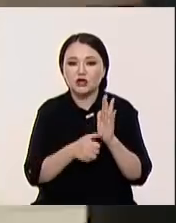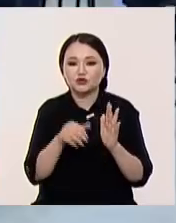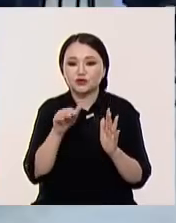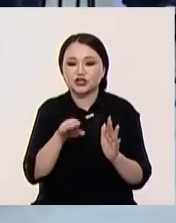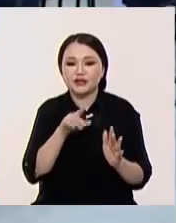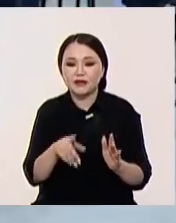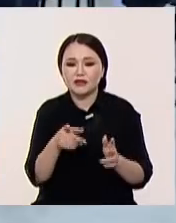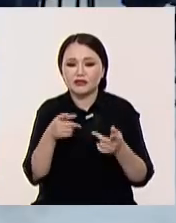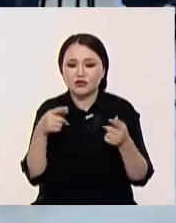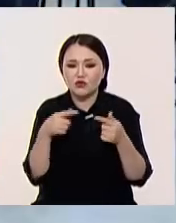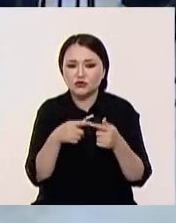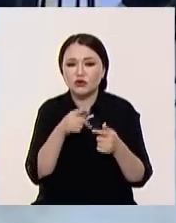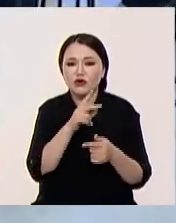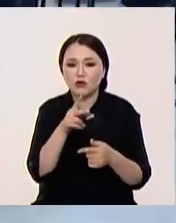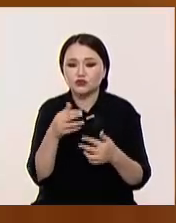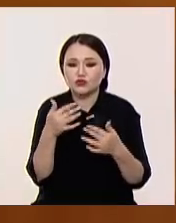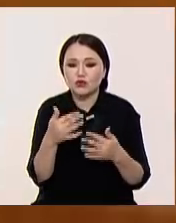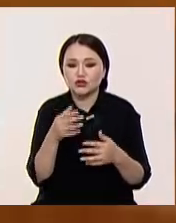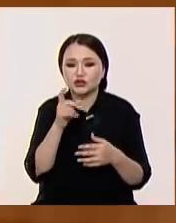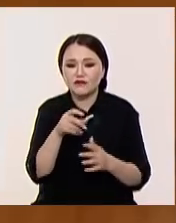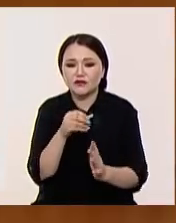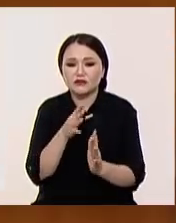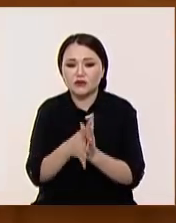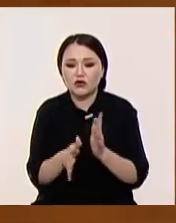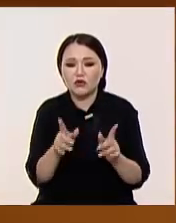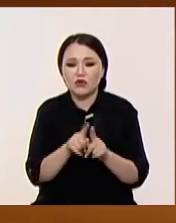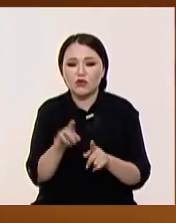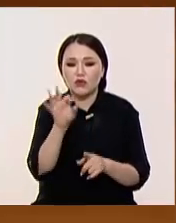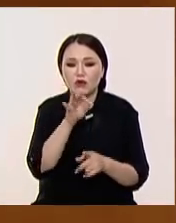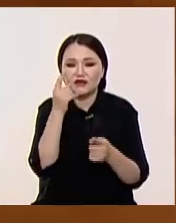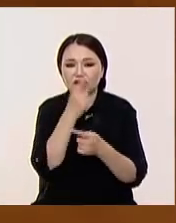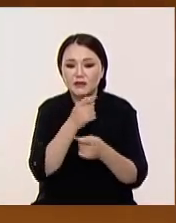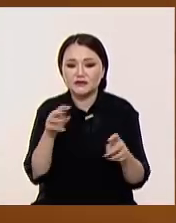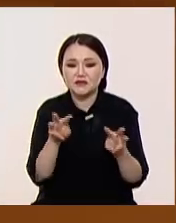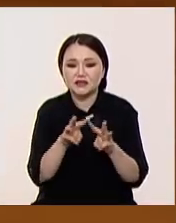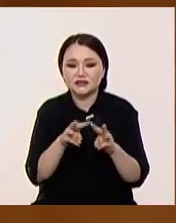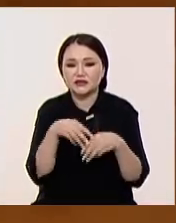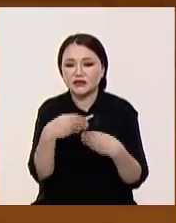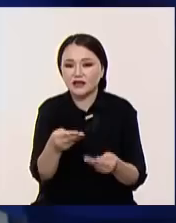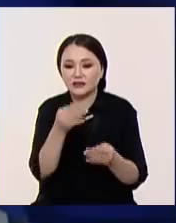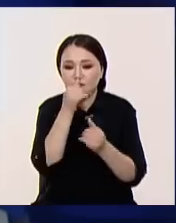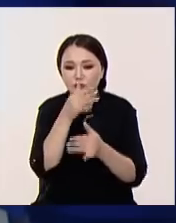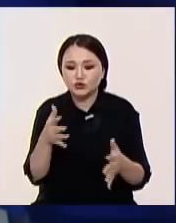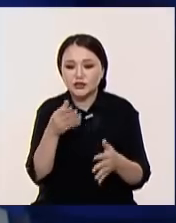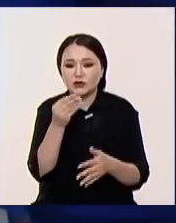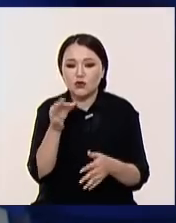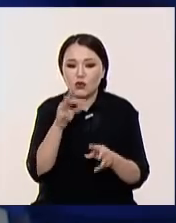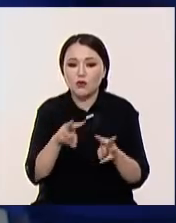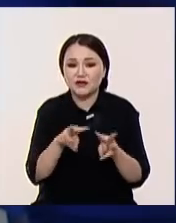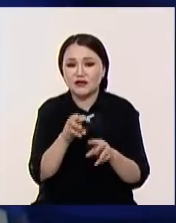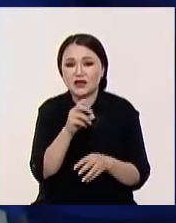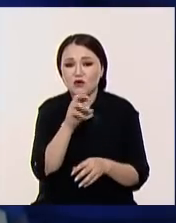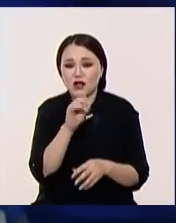теңге нақты кімдердің қанша маманның шығынына кеткені туралы ақпаратты министрлік бере алмады. Ал қаржы министрі